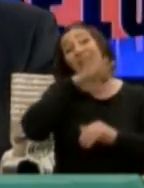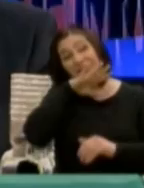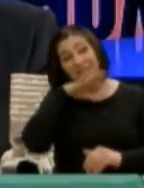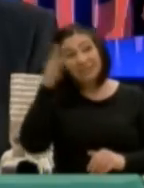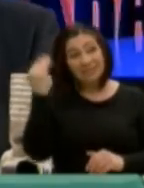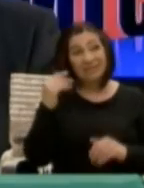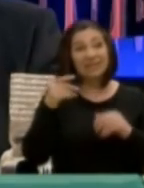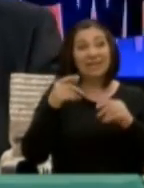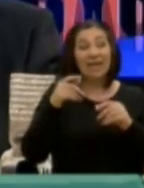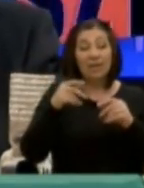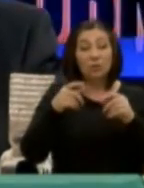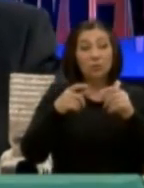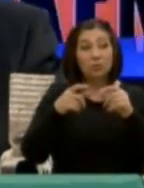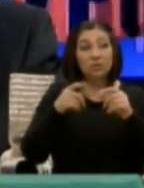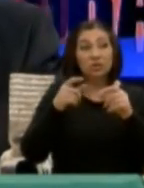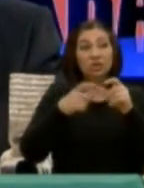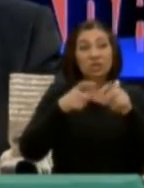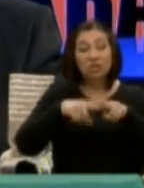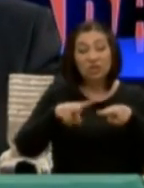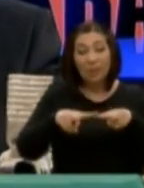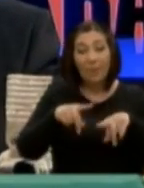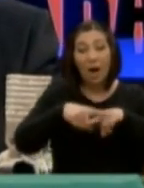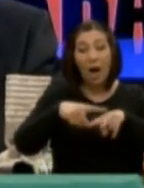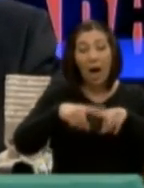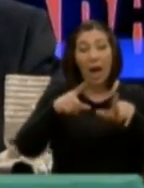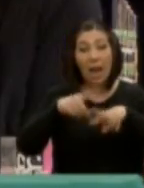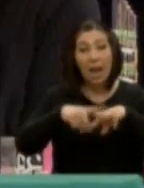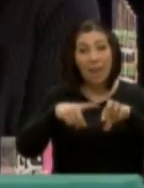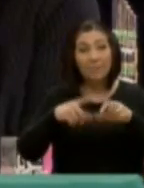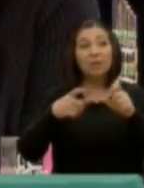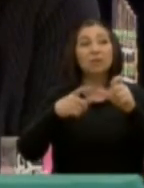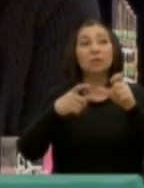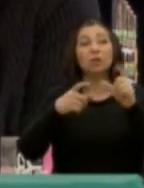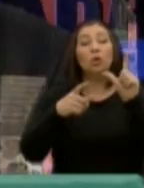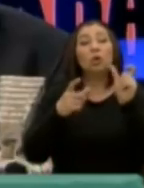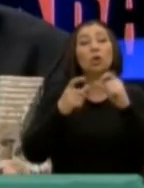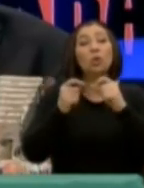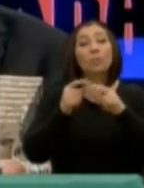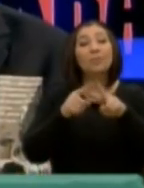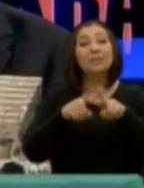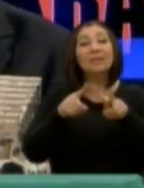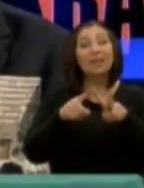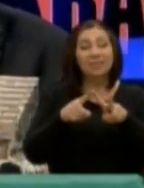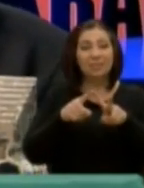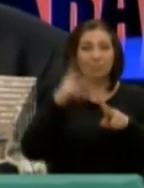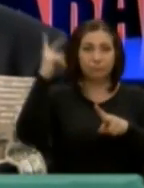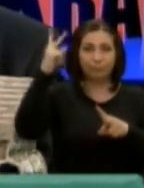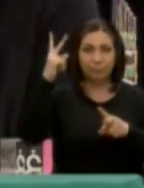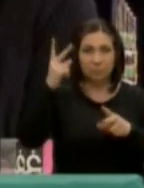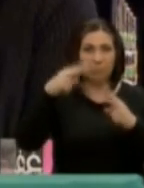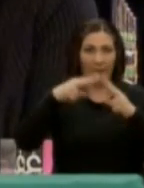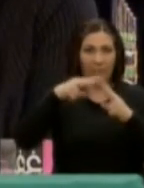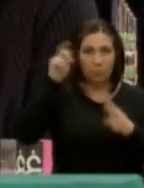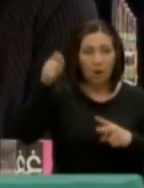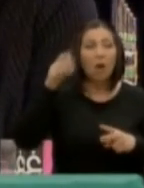Müsettes Samadi diye baklavacılar vardı. Şam, Halep, Bağdat, Lübnan. Onlarınki şurupsuz. Tabii. Şimdi biz Türk tipi baklava yapıyoruz. Kuzey Afrika'da